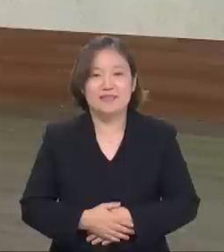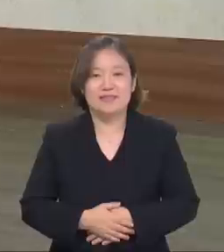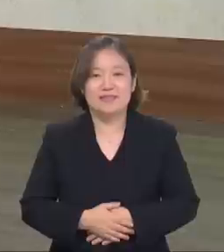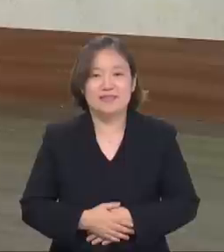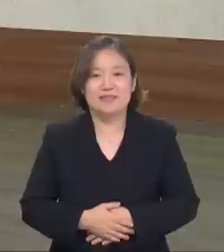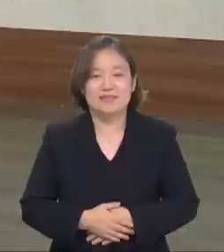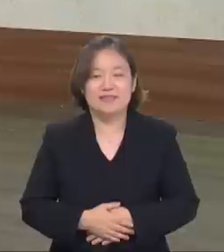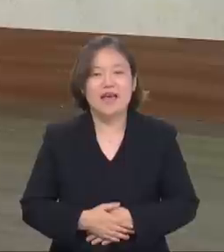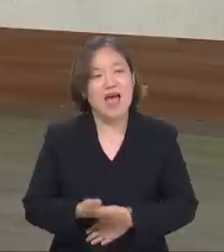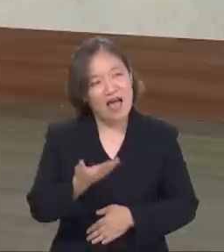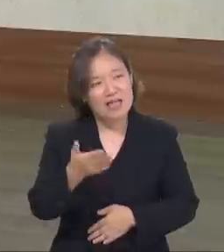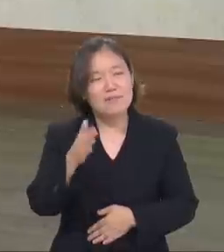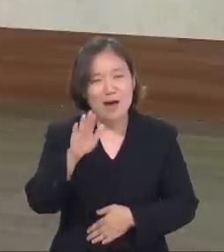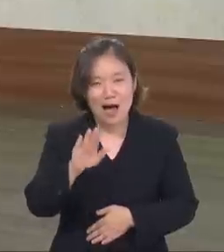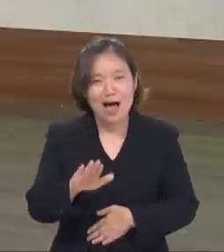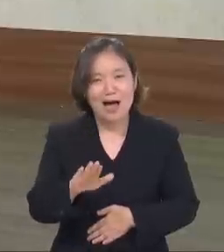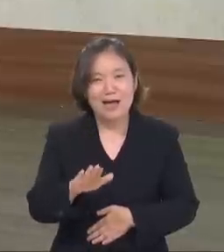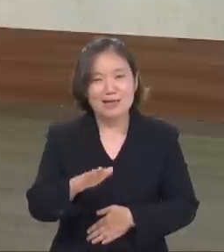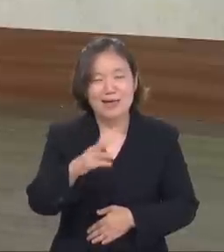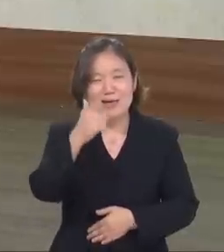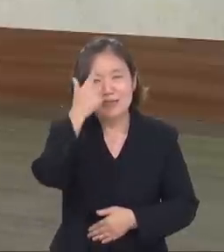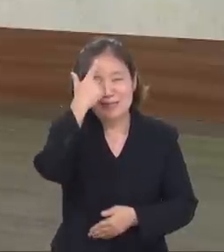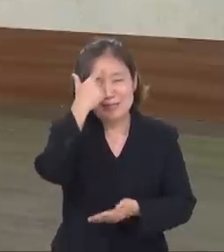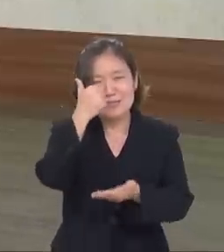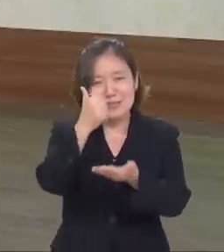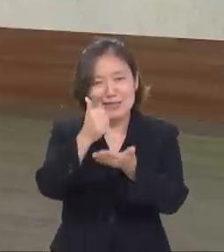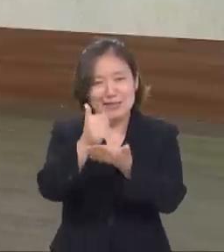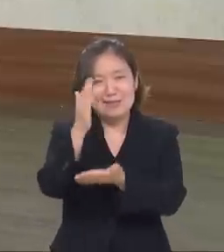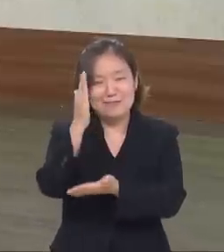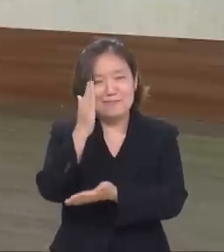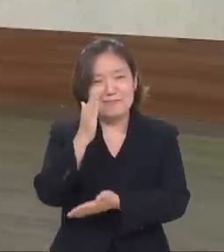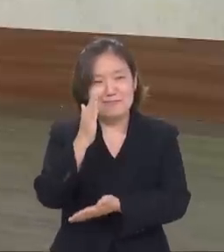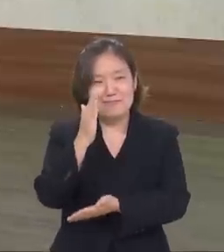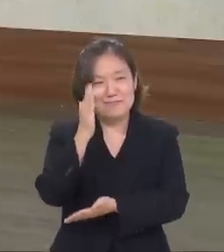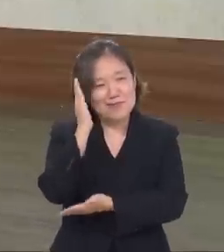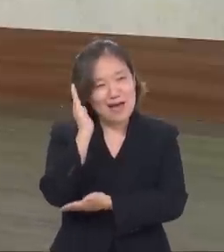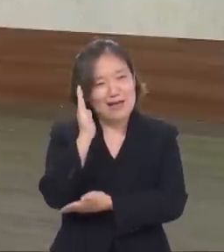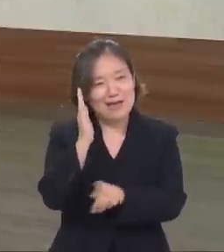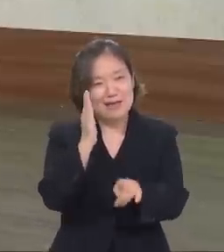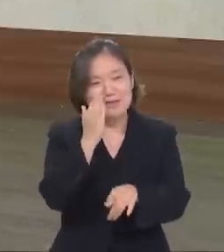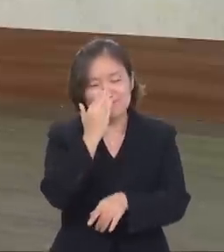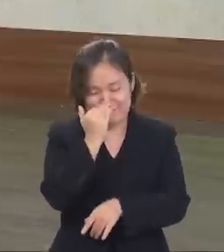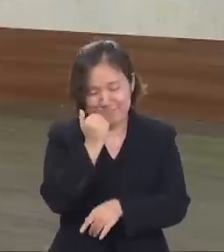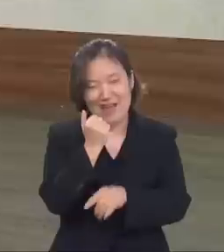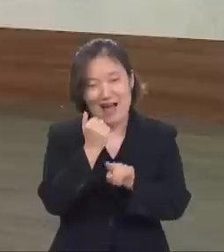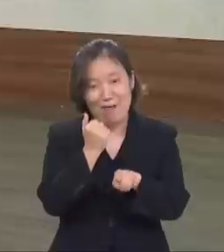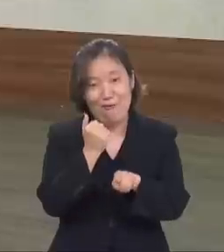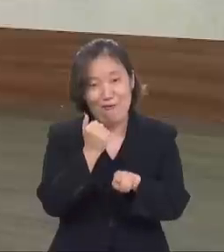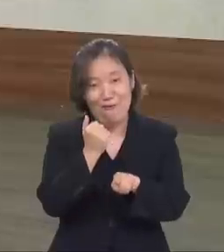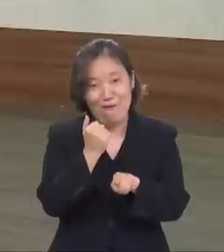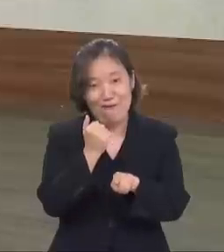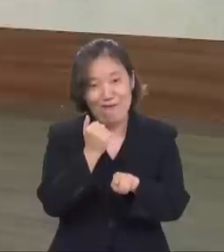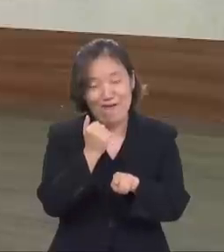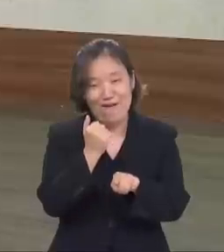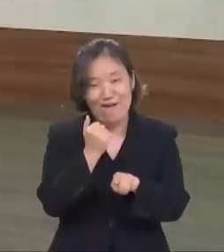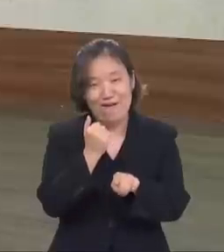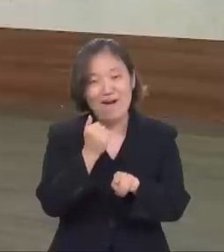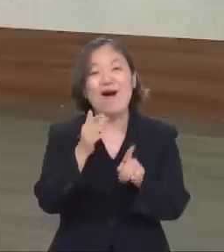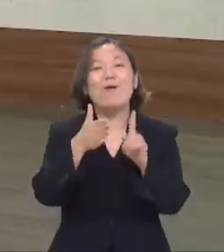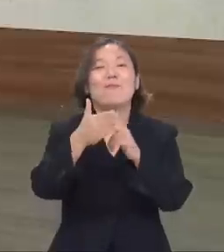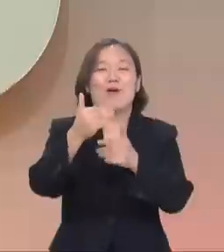스님의 권유에 따라서 법당에 들어가서 한 배 한